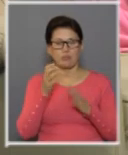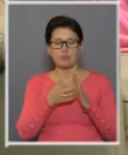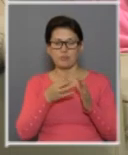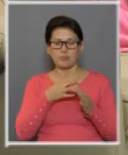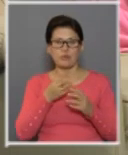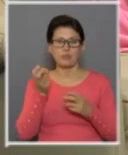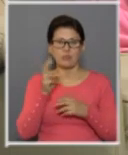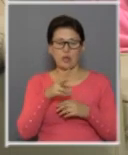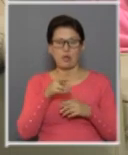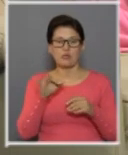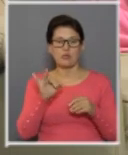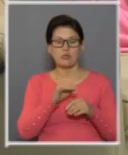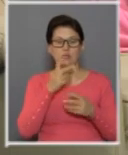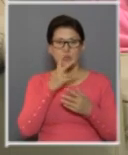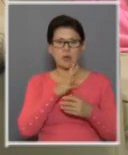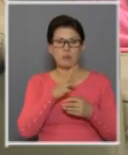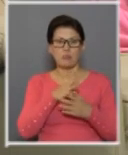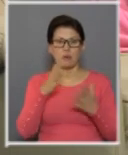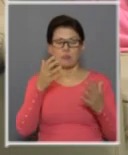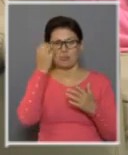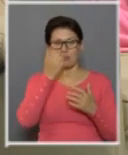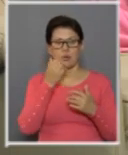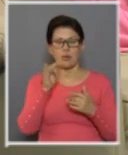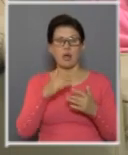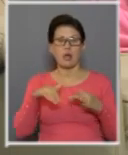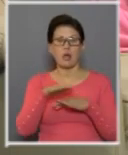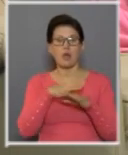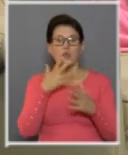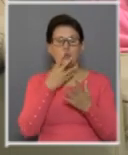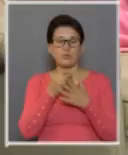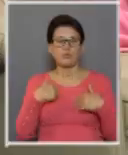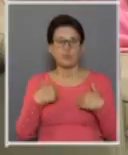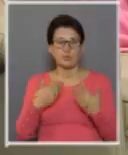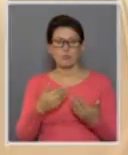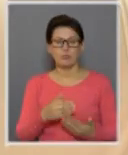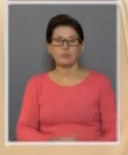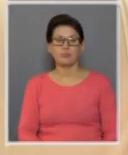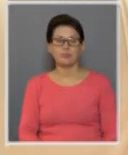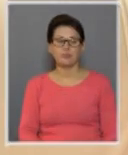келіп, сәл сырқаттанғаныңа қарамастан келгеніңе көптен көп рахмет. Енді халыққа деген ыстық тілегің болсын.